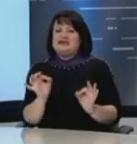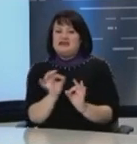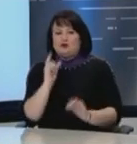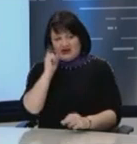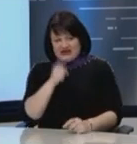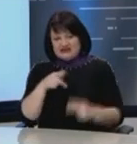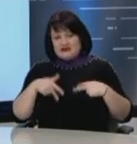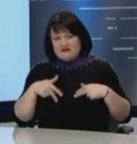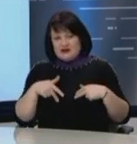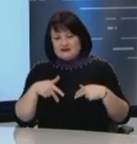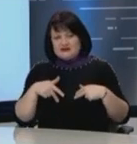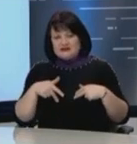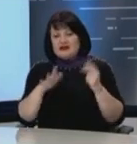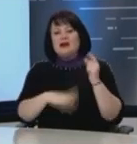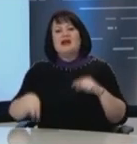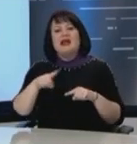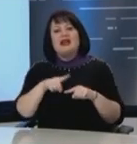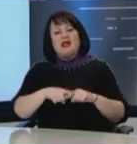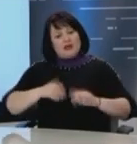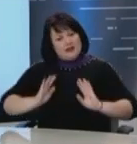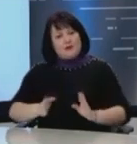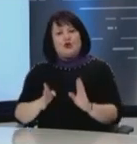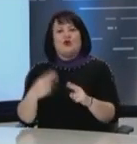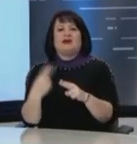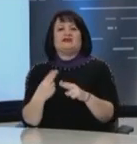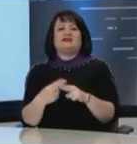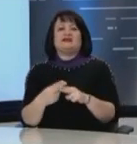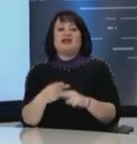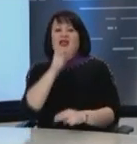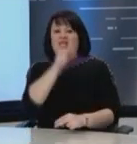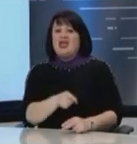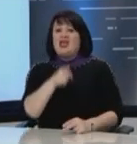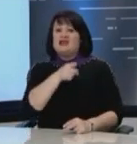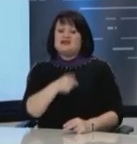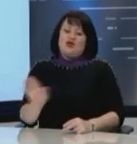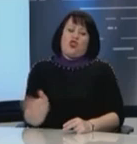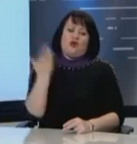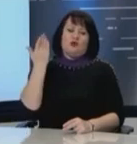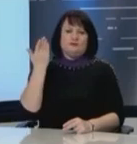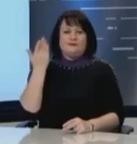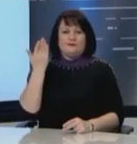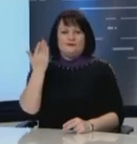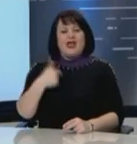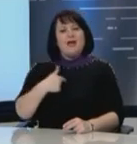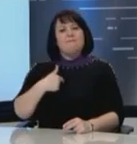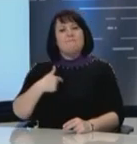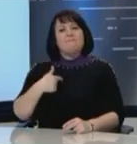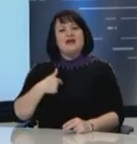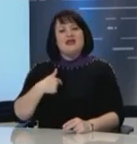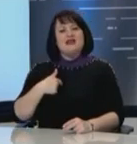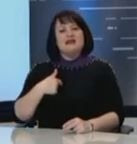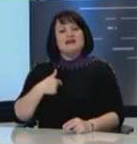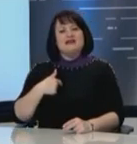κύριοι της κυβέρνησης, η χώρα θα βρει το δρόμο που της αξίζει και εσείς θα πάρετε δρόμο. Και το κίνημα αλλαγής θα